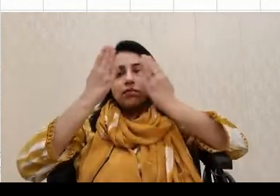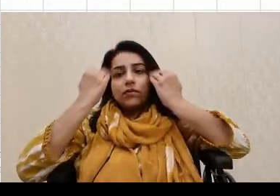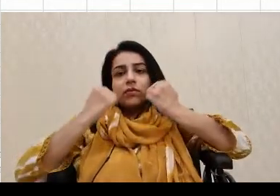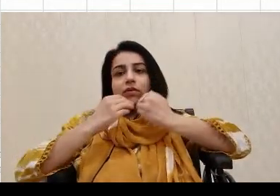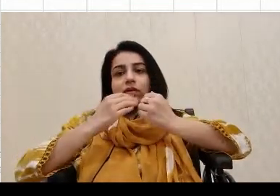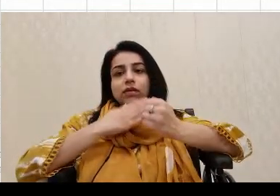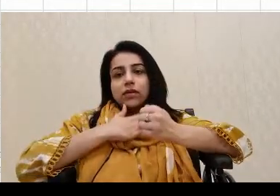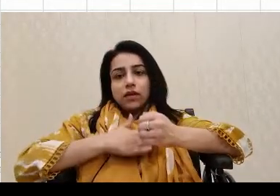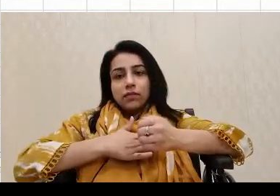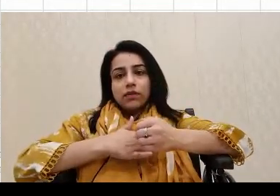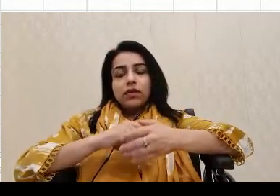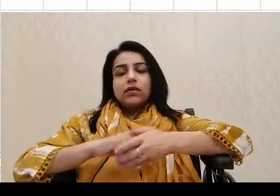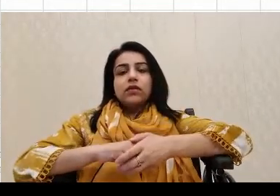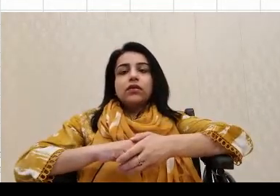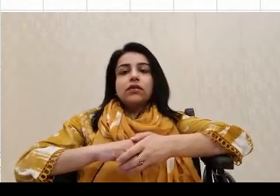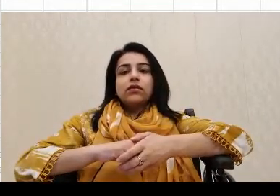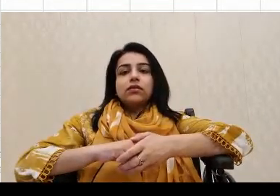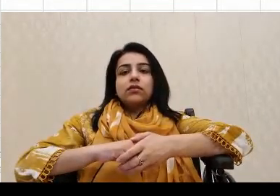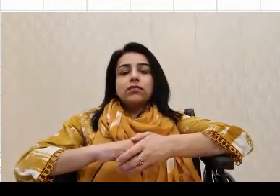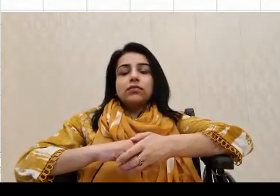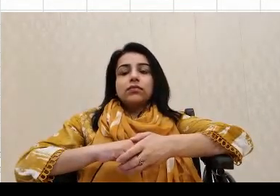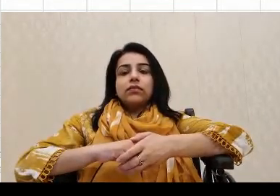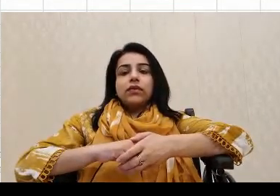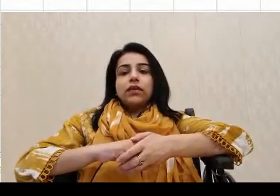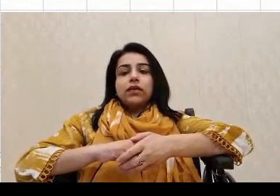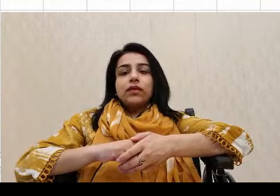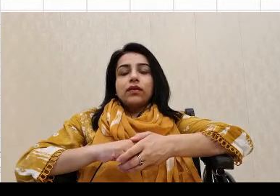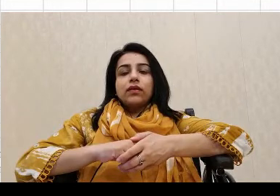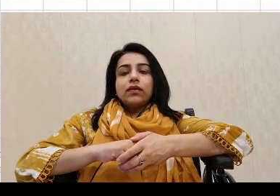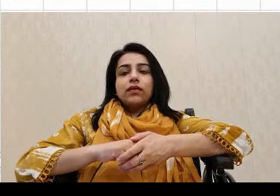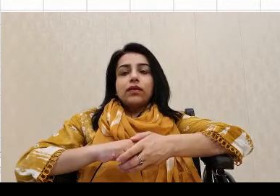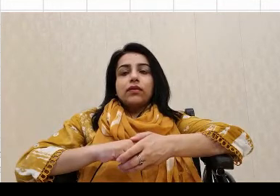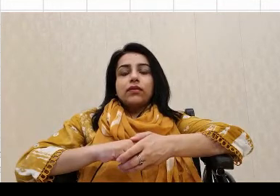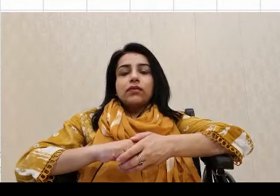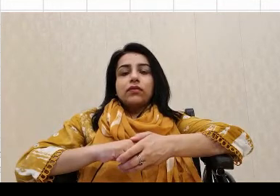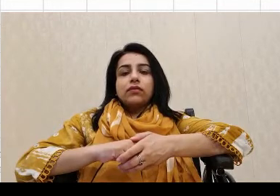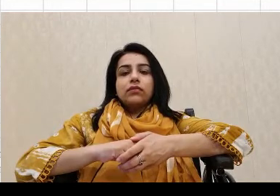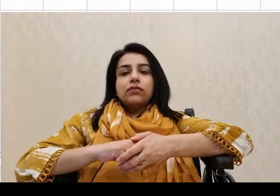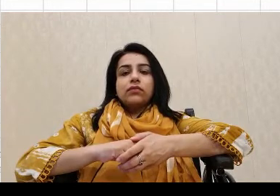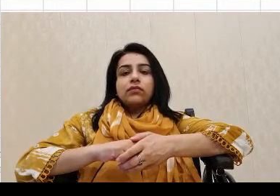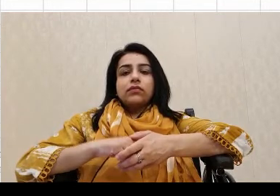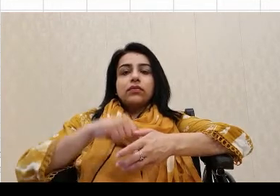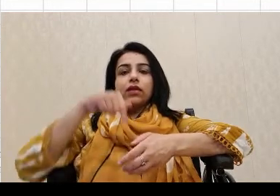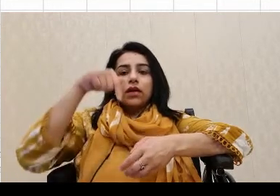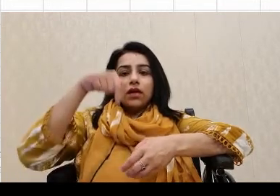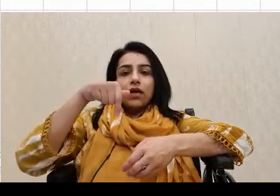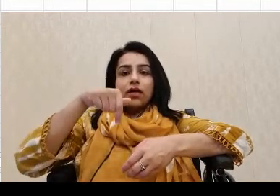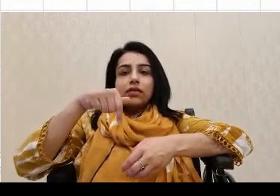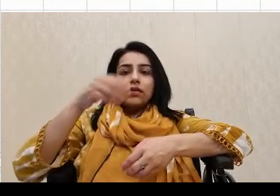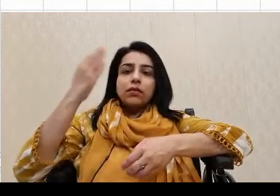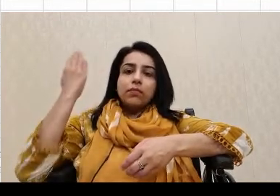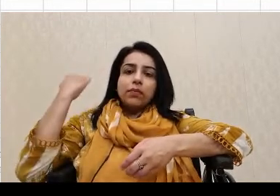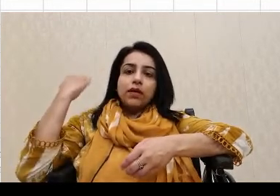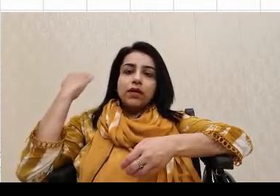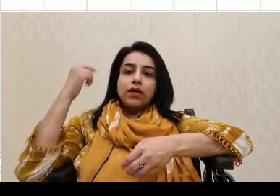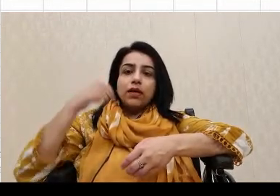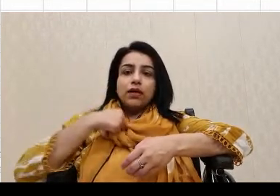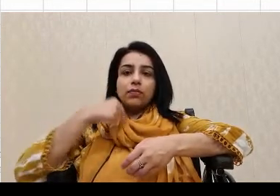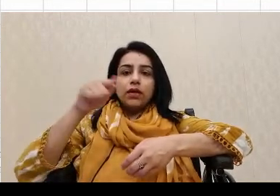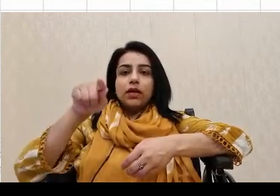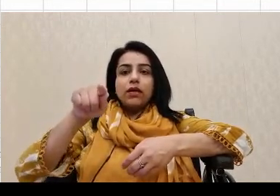है कि अल्लाह ताला आपको अपनी अमान में रखे। और उसमें यह है कि एक मरतबा फिर आप लोगों की खिदमत में जो है वो हम